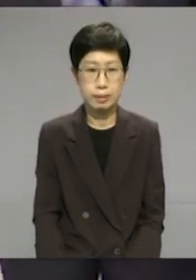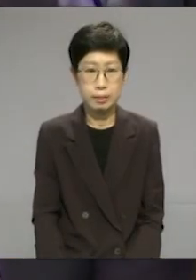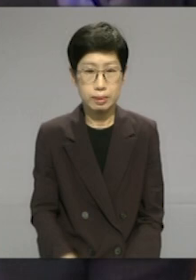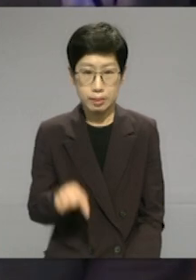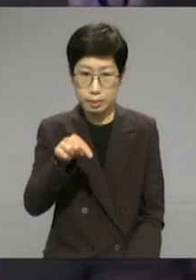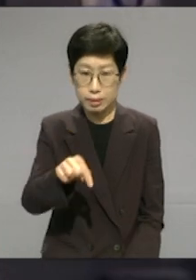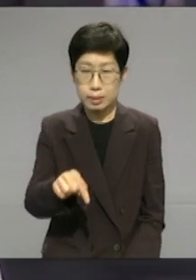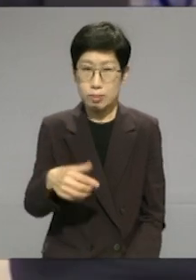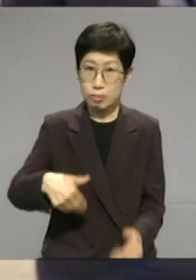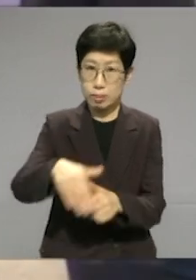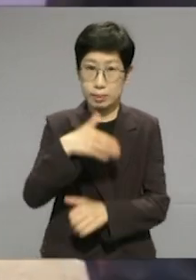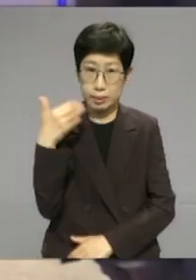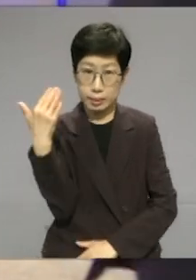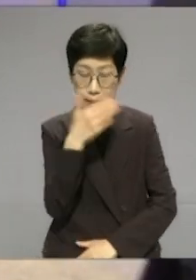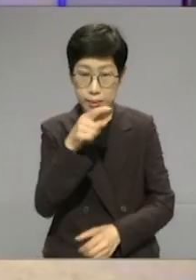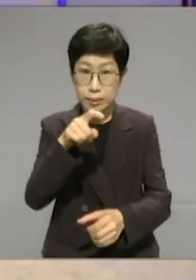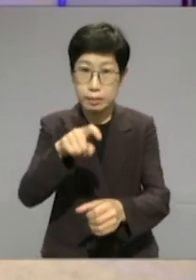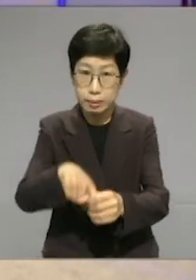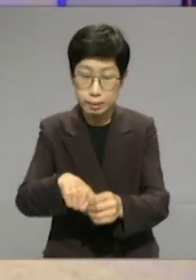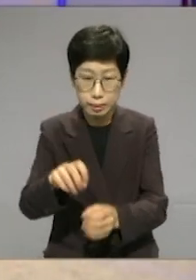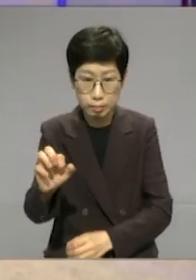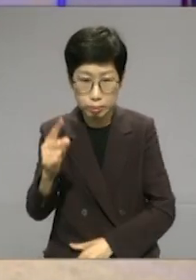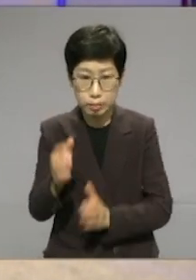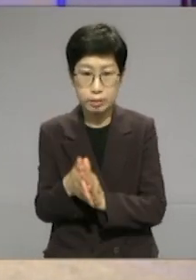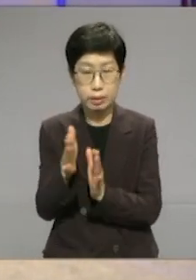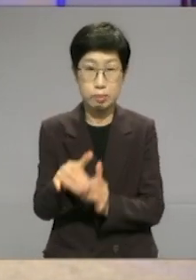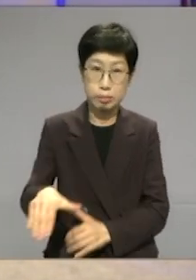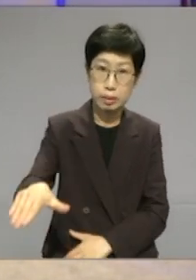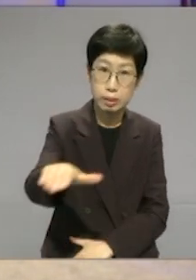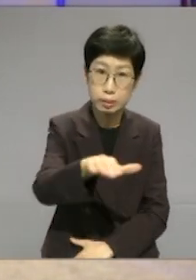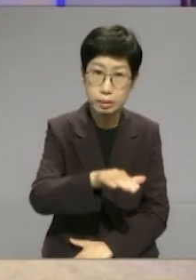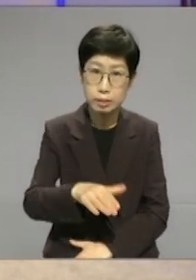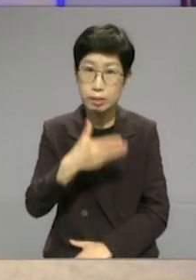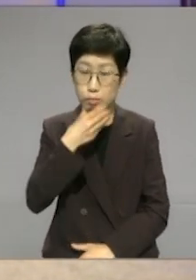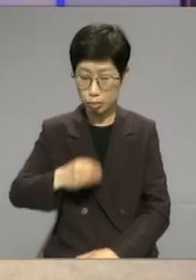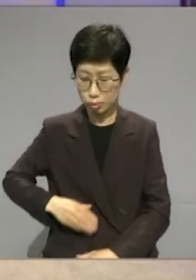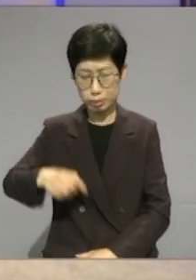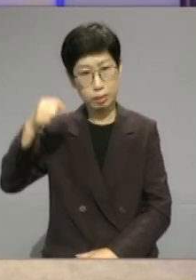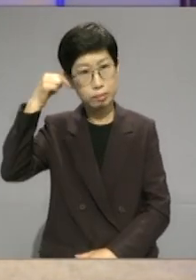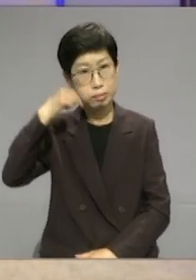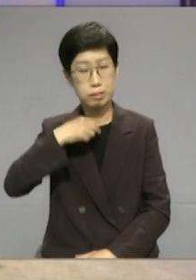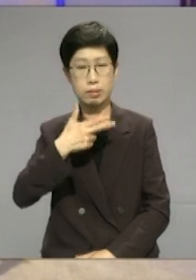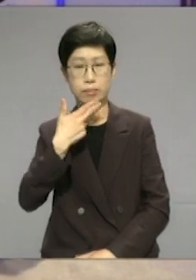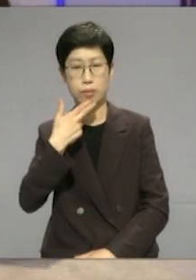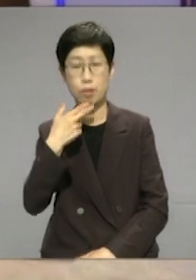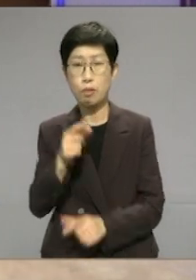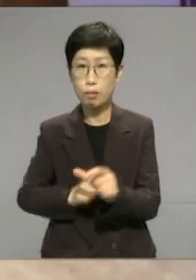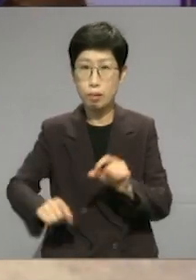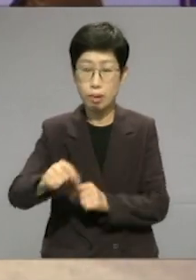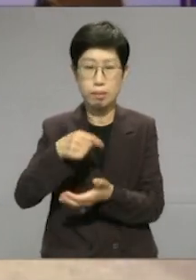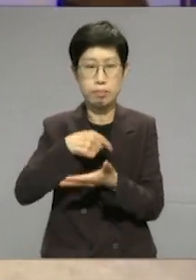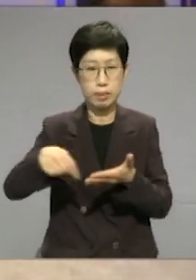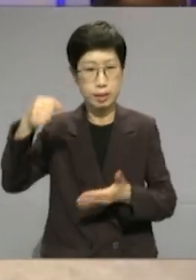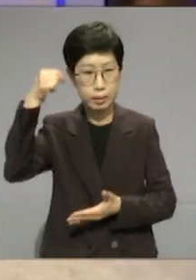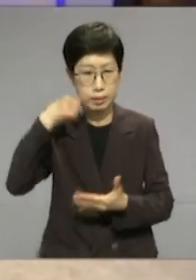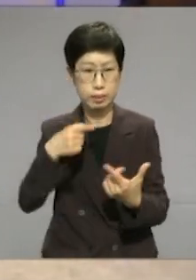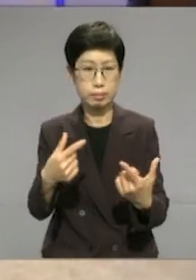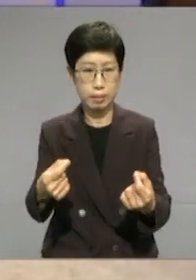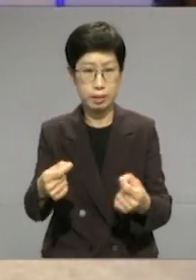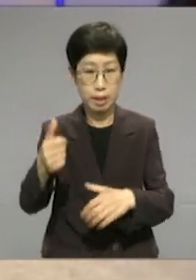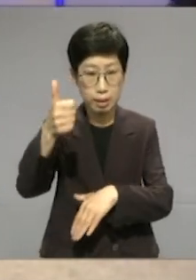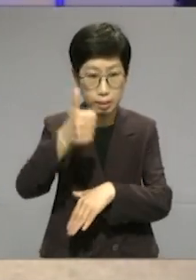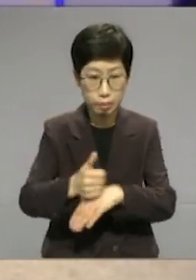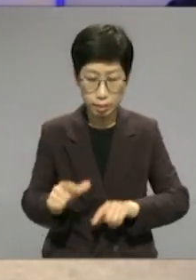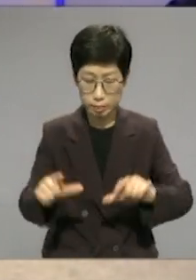the fact that the Green Deal has done a lot of damage to what the citizens feel as their welfare.